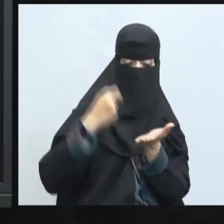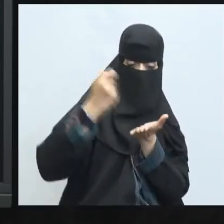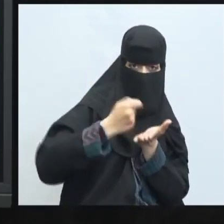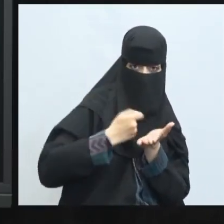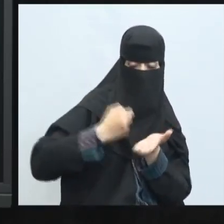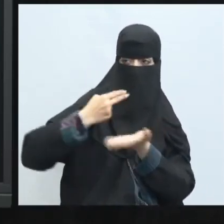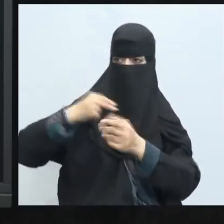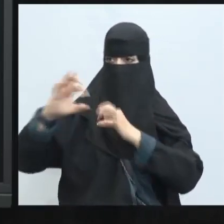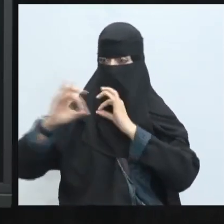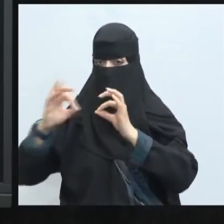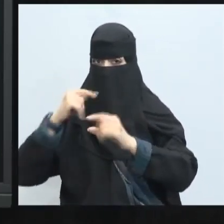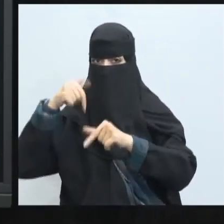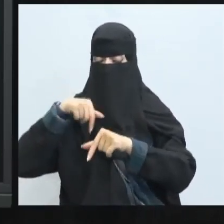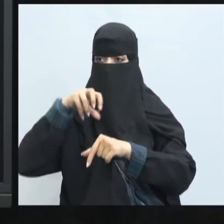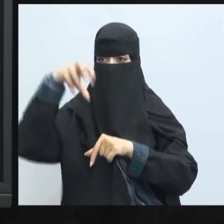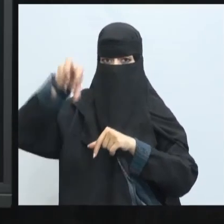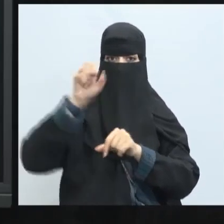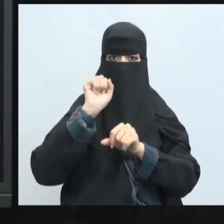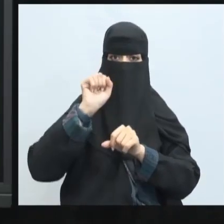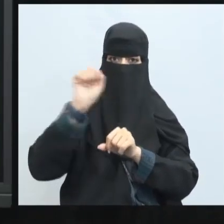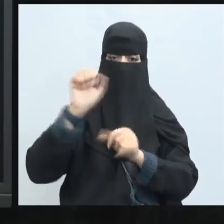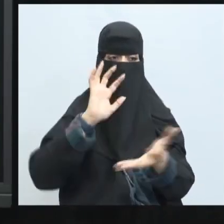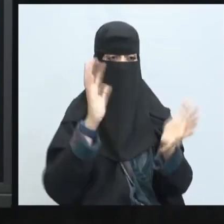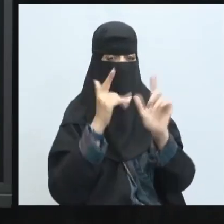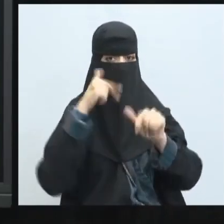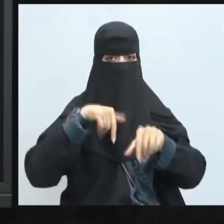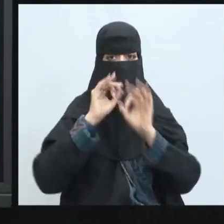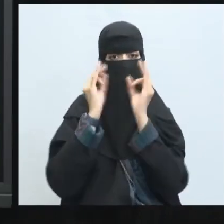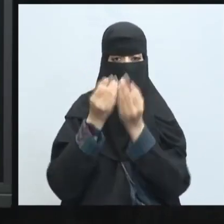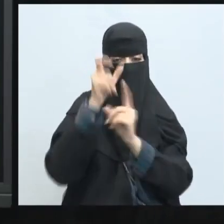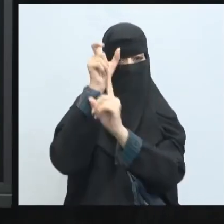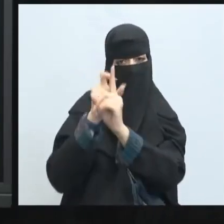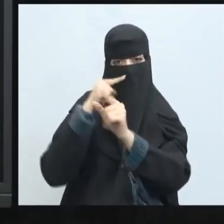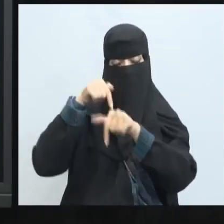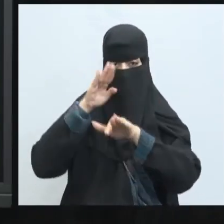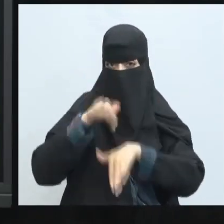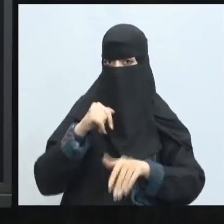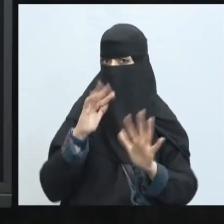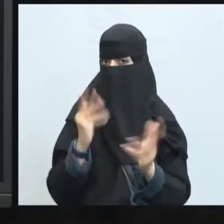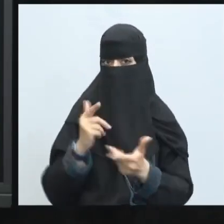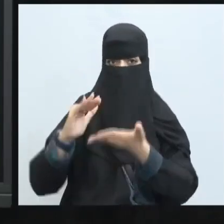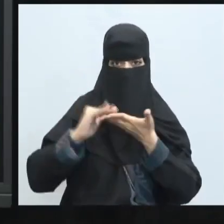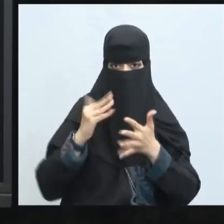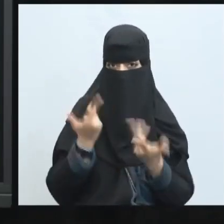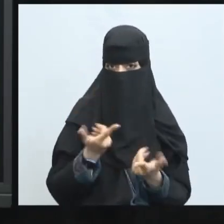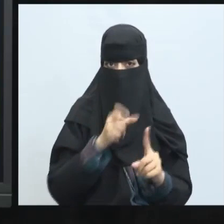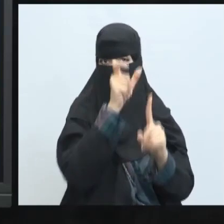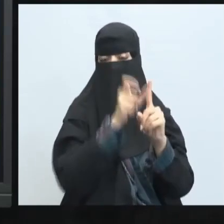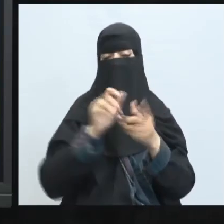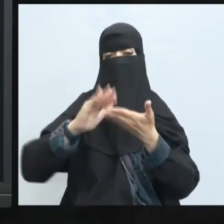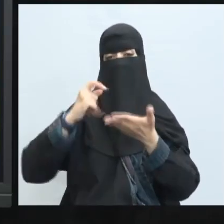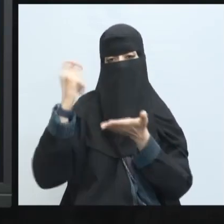الى مراسله جهه سواء خاصه او عامه او مجتمع او عميل يتم عبر السكرتاريه حينما نود